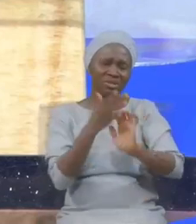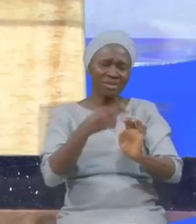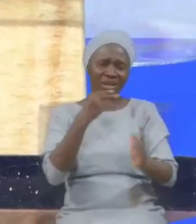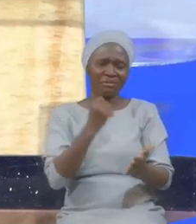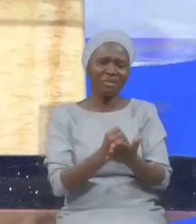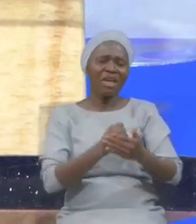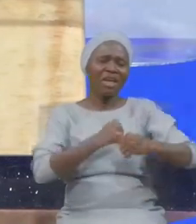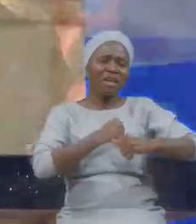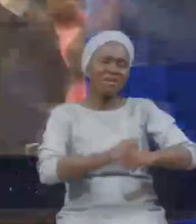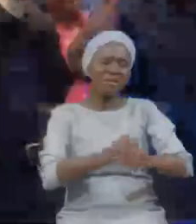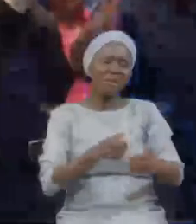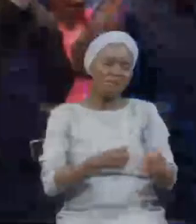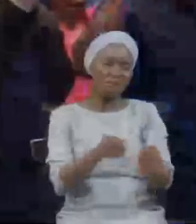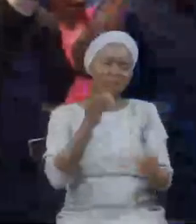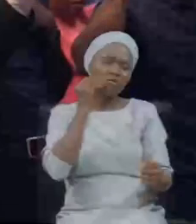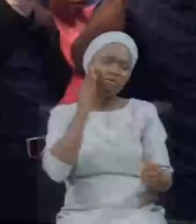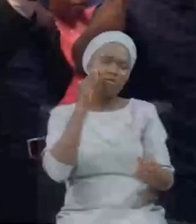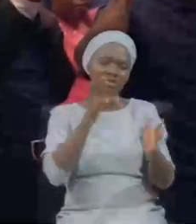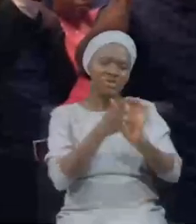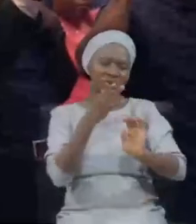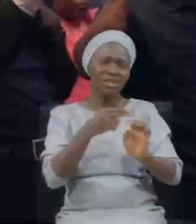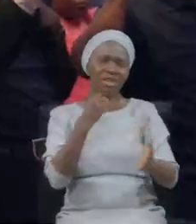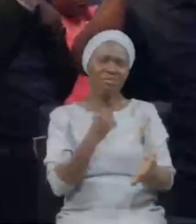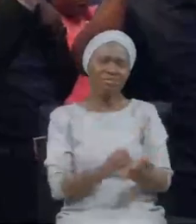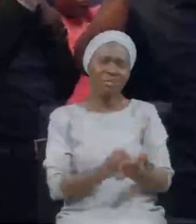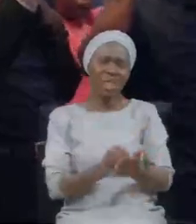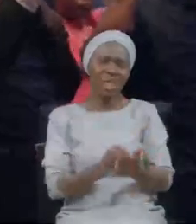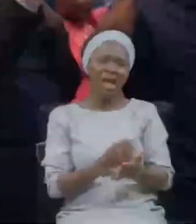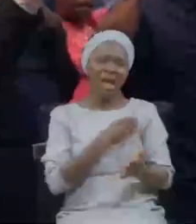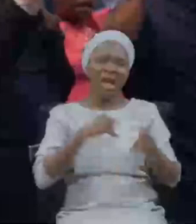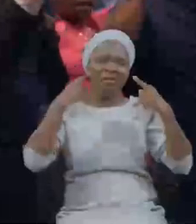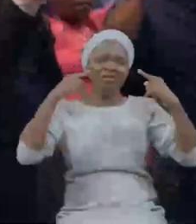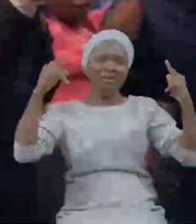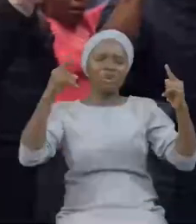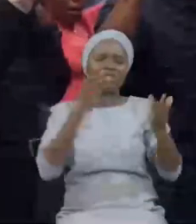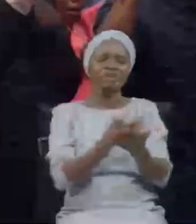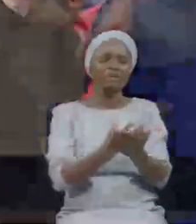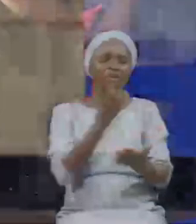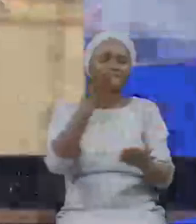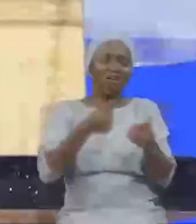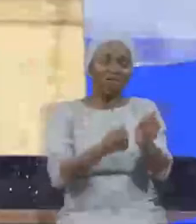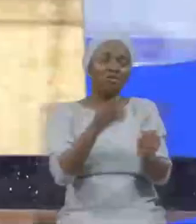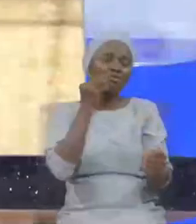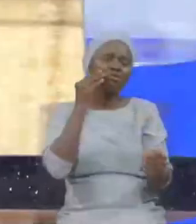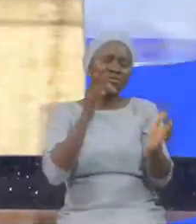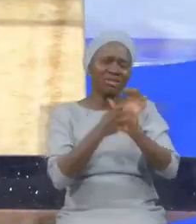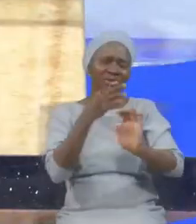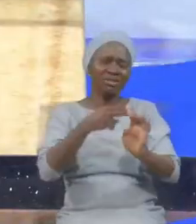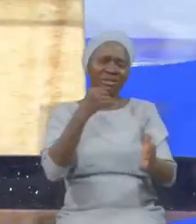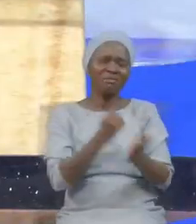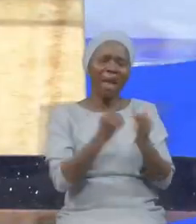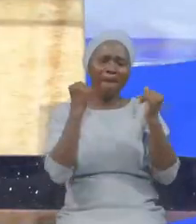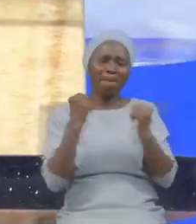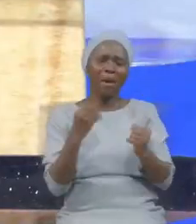la préservation vous accompagne à la maison. Que la prospérité vous accompagne à la maison. La puissance